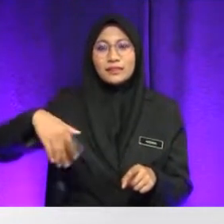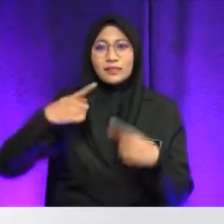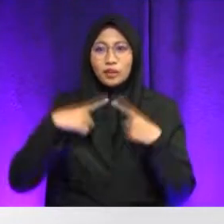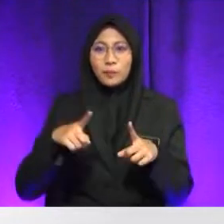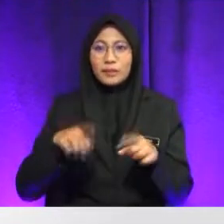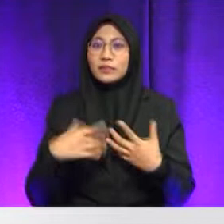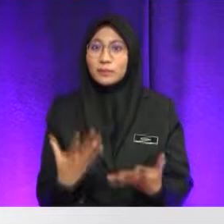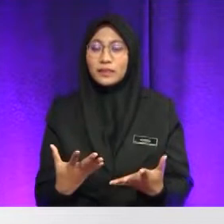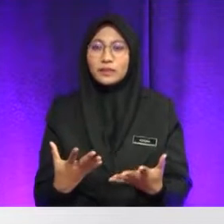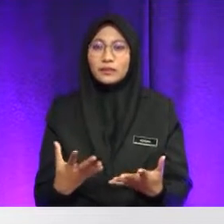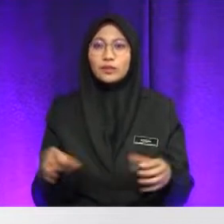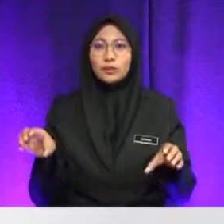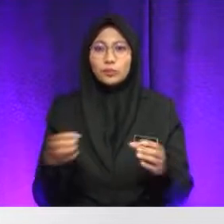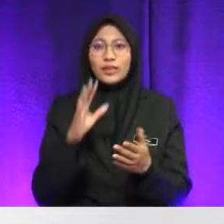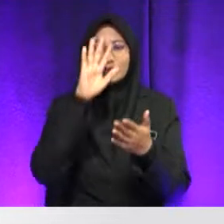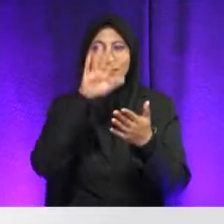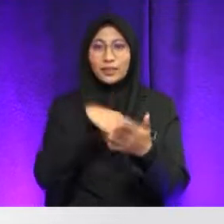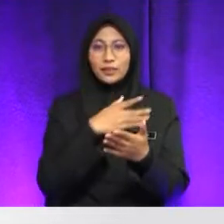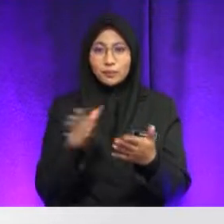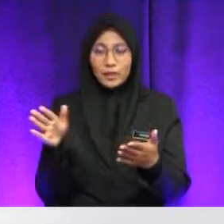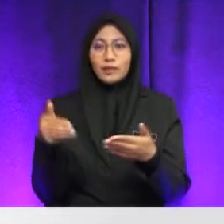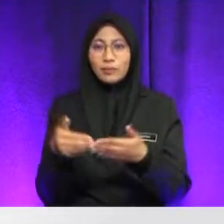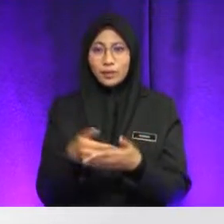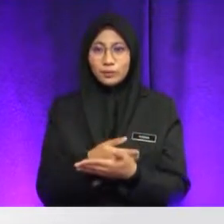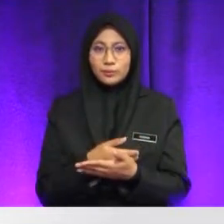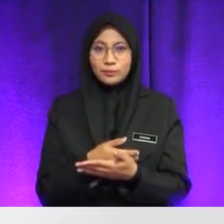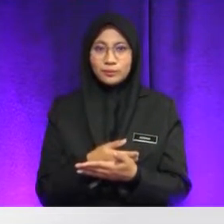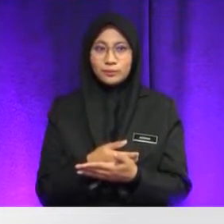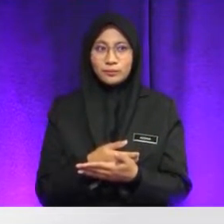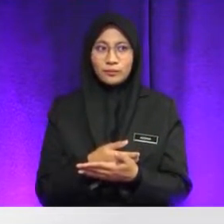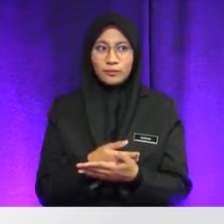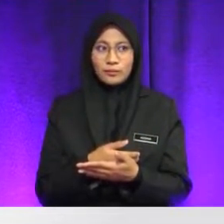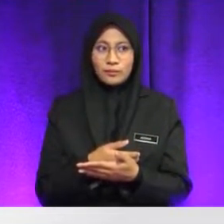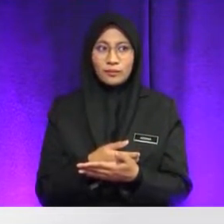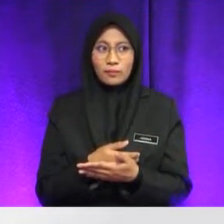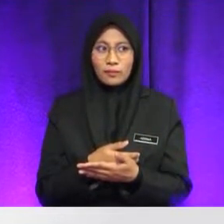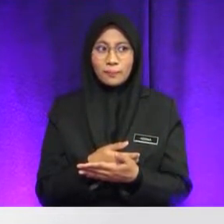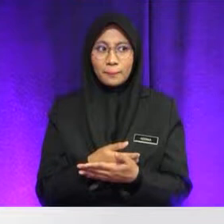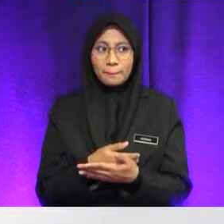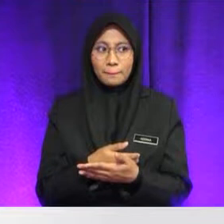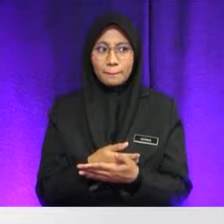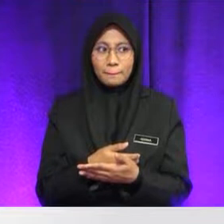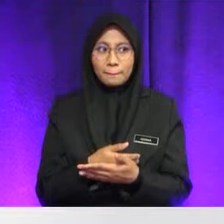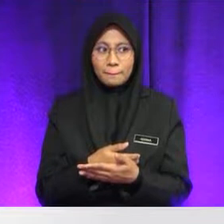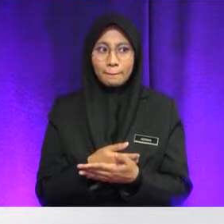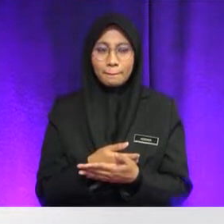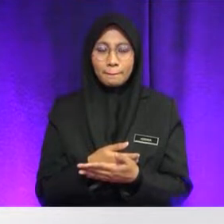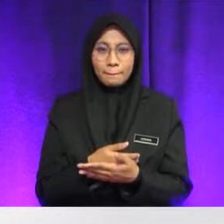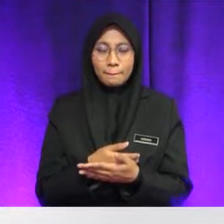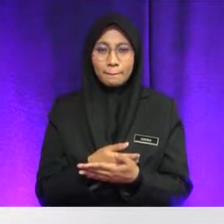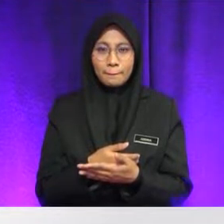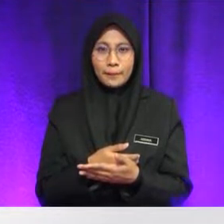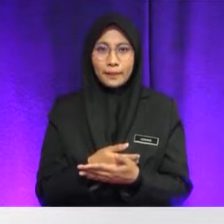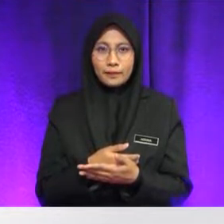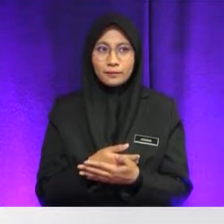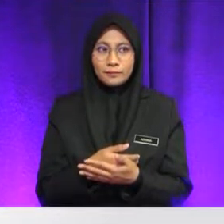jadwal baru supaya kita boleh Jelas oke baik terlibat skand soale jadwal nunjukkin lebih dan perubahan ini salju bagi empat